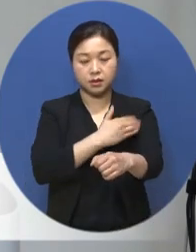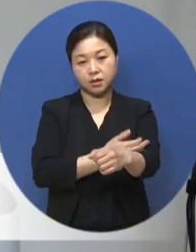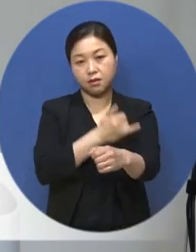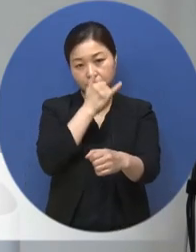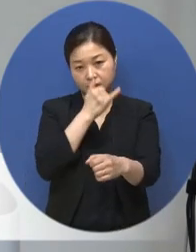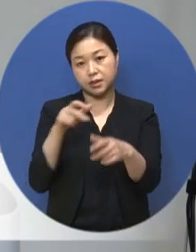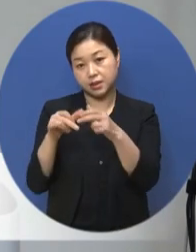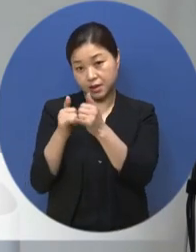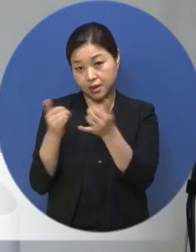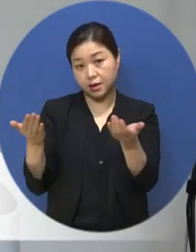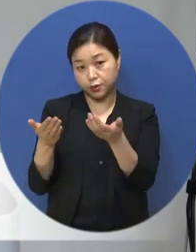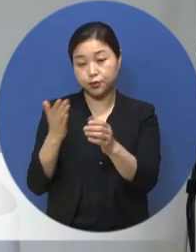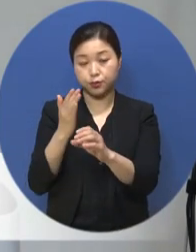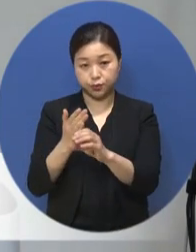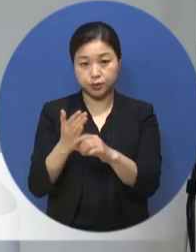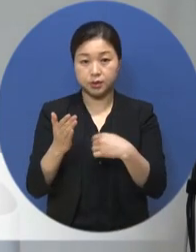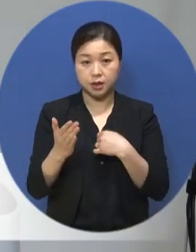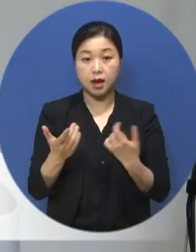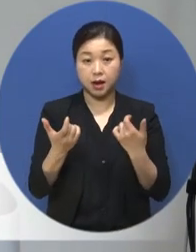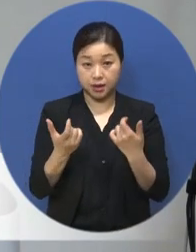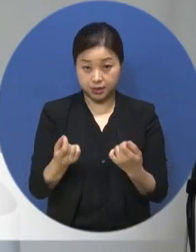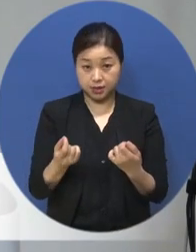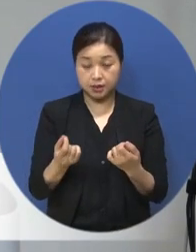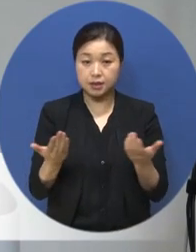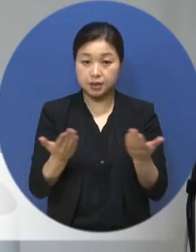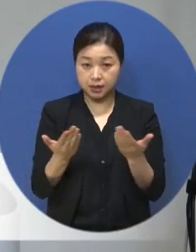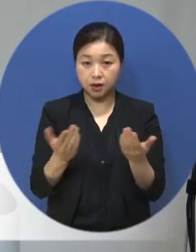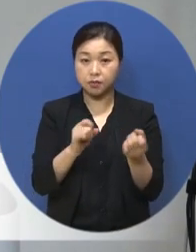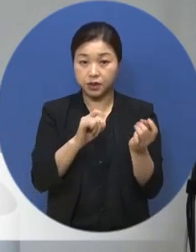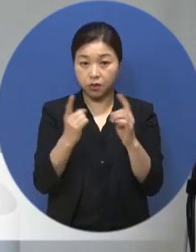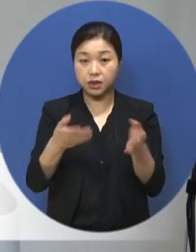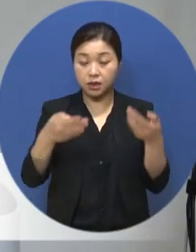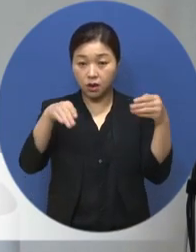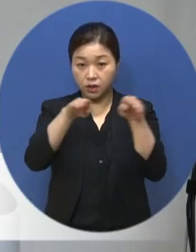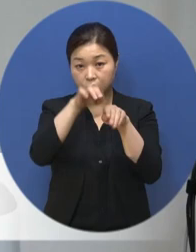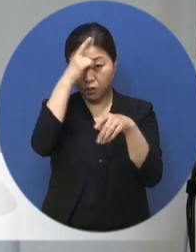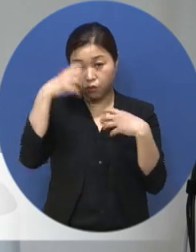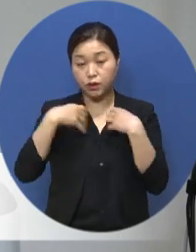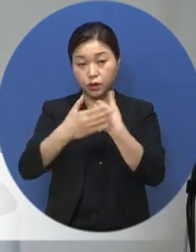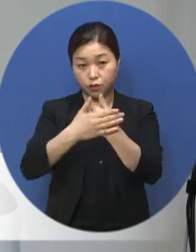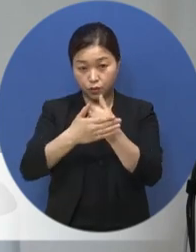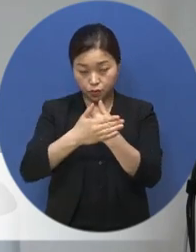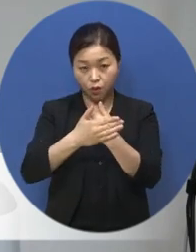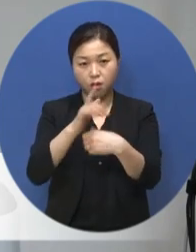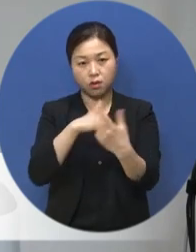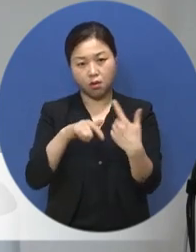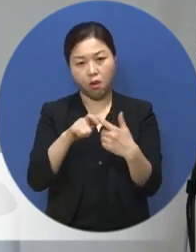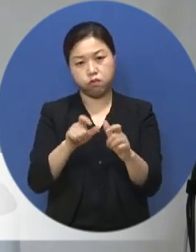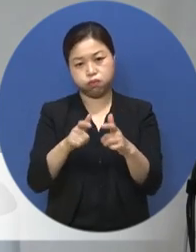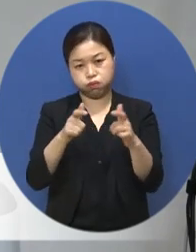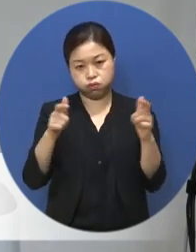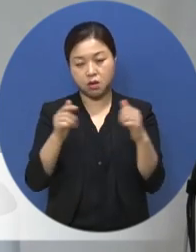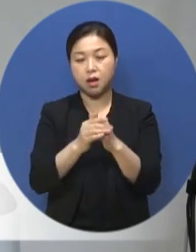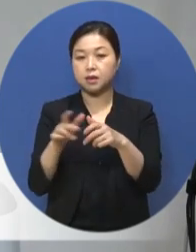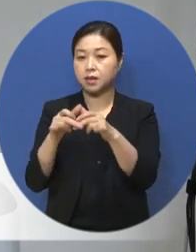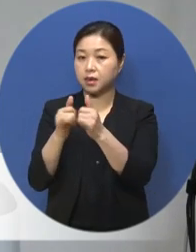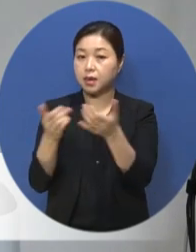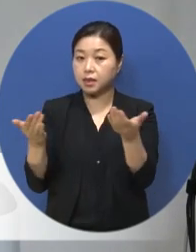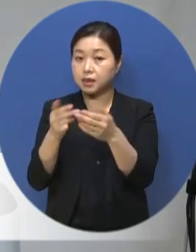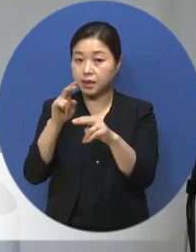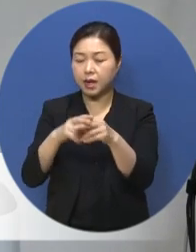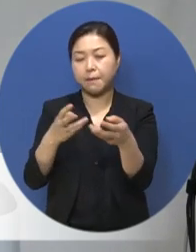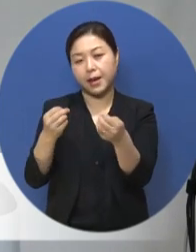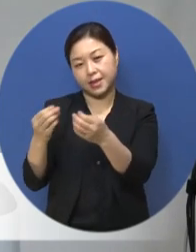일하고 있습니다. 저희와 같은 직업재활시설이 정부의 적극적인 지원으로 활성화되어 장애인들의 일자리가